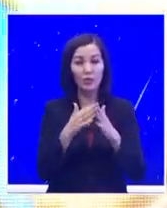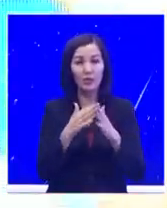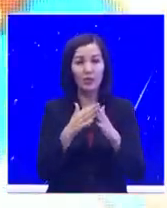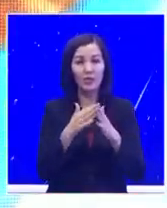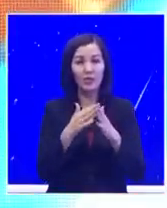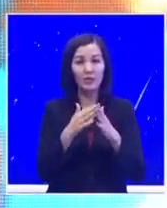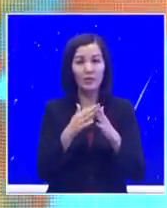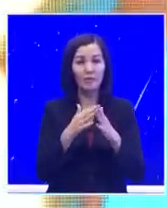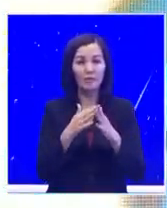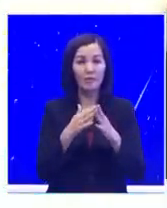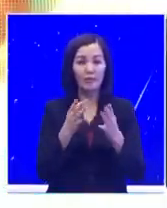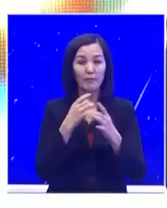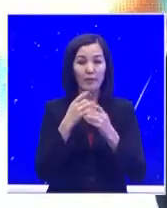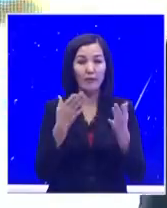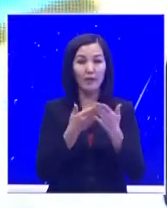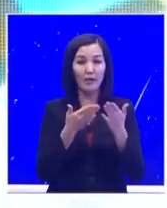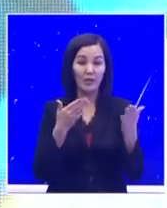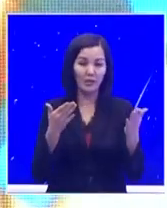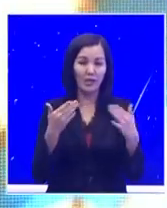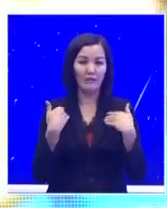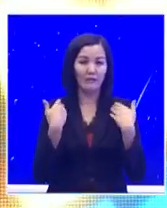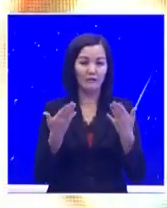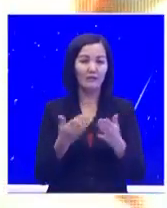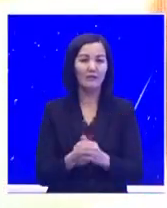қана тойларға жайылсын.